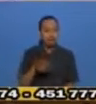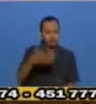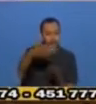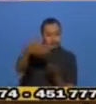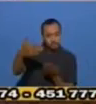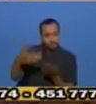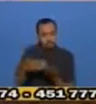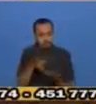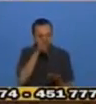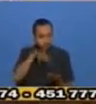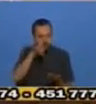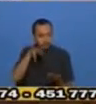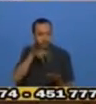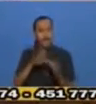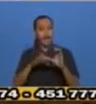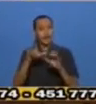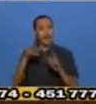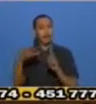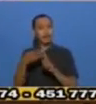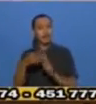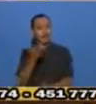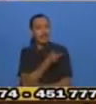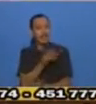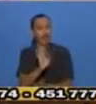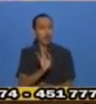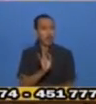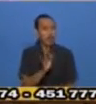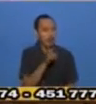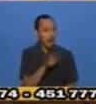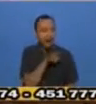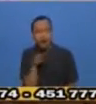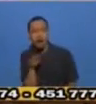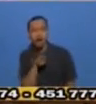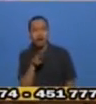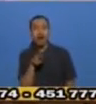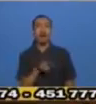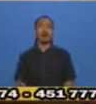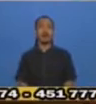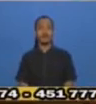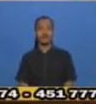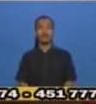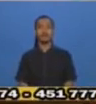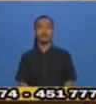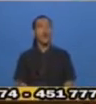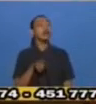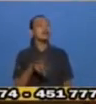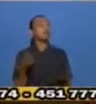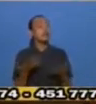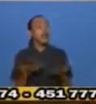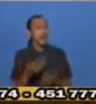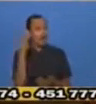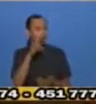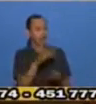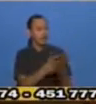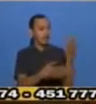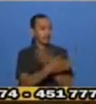sebagainya. Karena kami akan tetap mencoba untuk membantu mereka tetap vaksin, harus vaksin. Nah terobosannya seperti apa supaya bisa mengajak mereka untuk